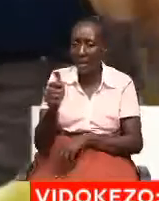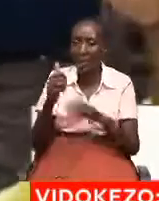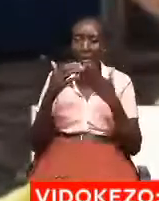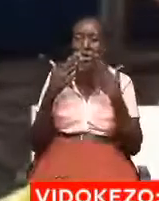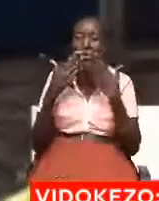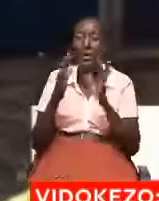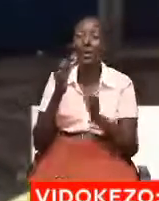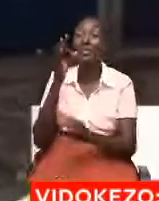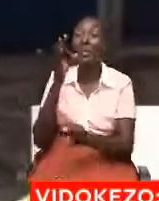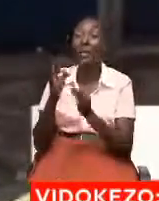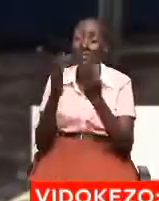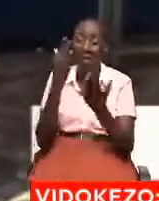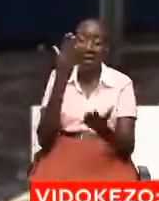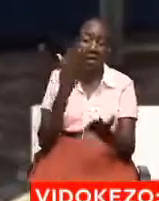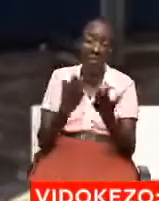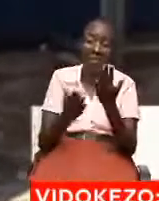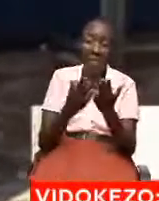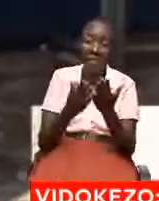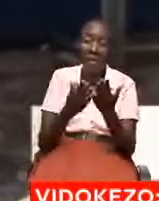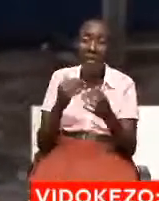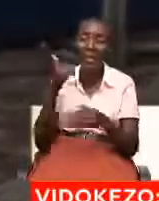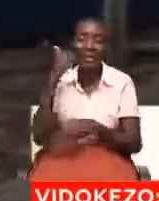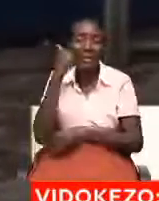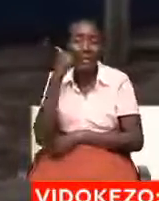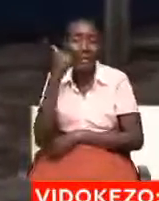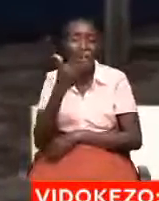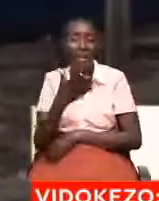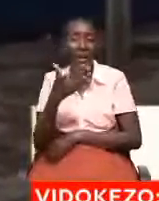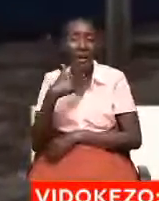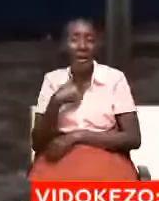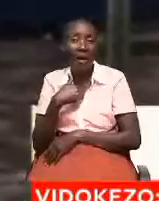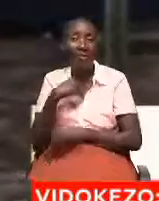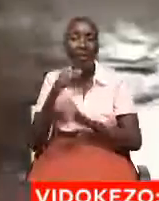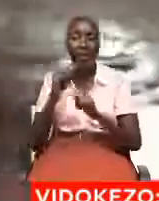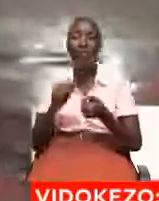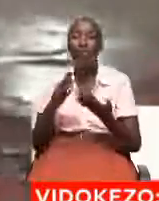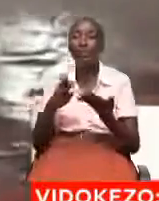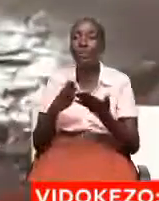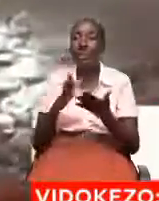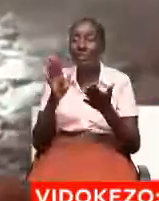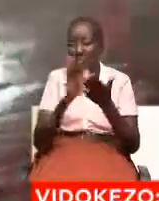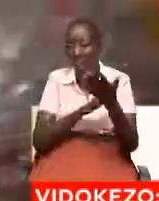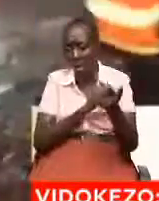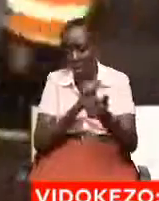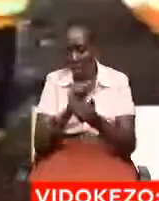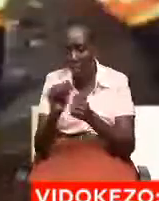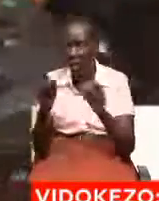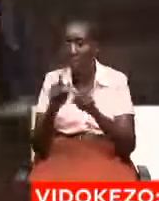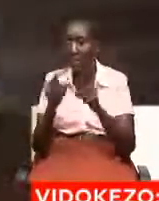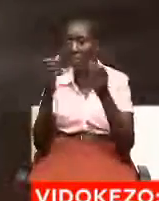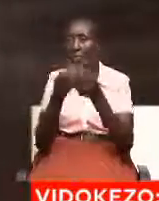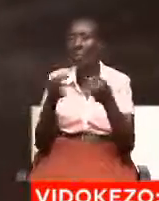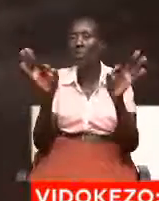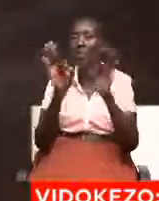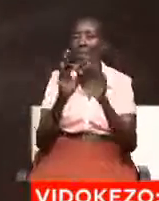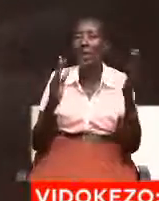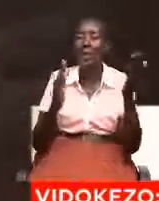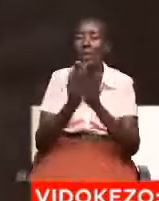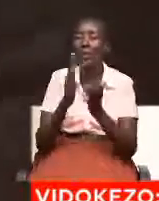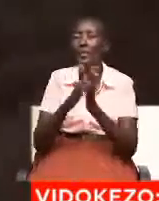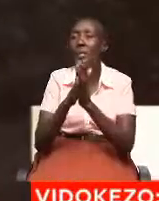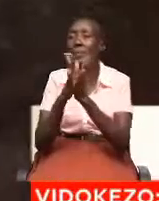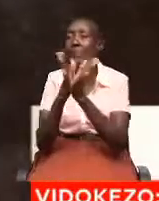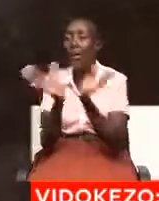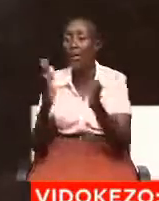If there could be those viruses, they can be able to be mitigated. Vile vile, afisa huyo alihakikishia umma kuwa baada